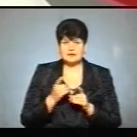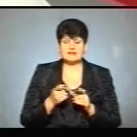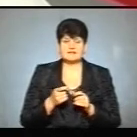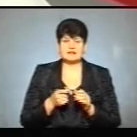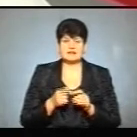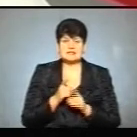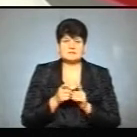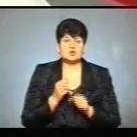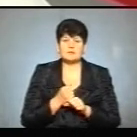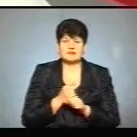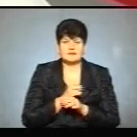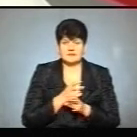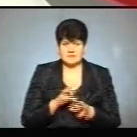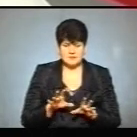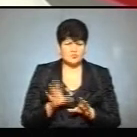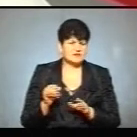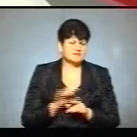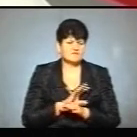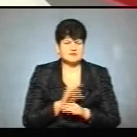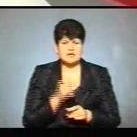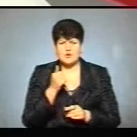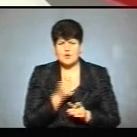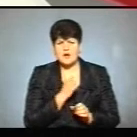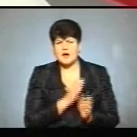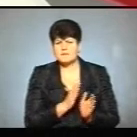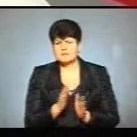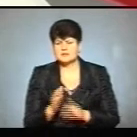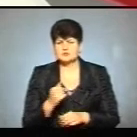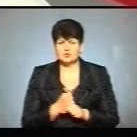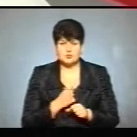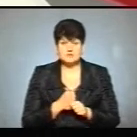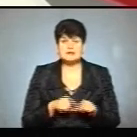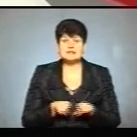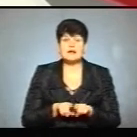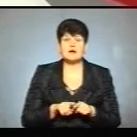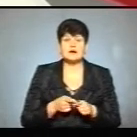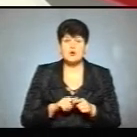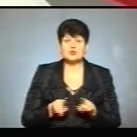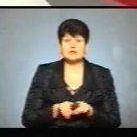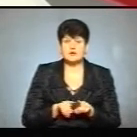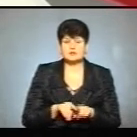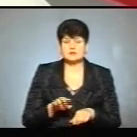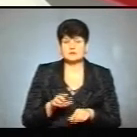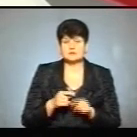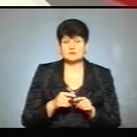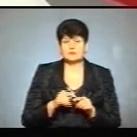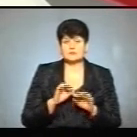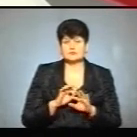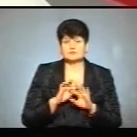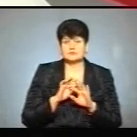вже роками відшліфована процедура, і вона аналогічна до тої, яка відбувається